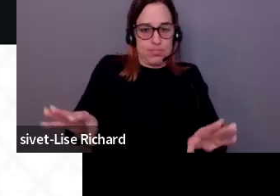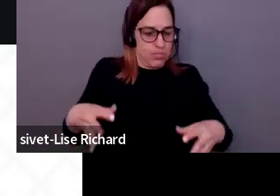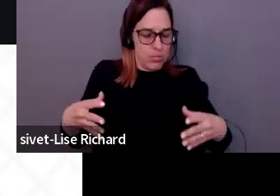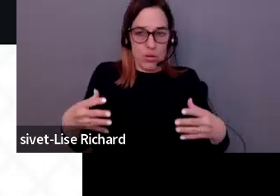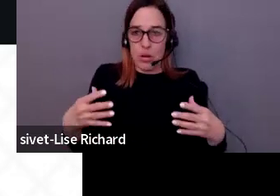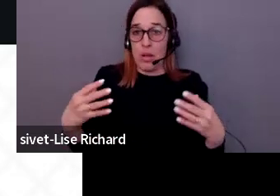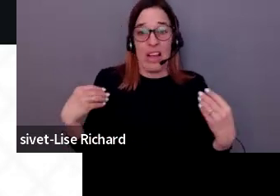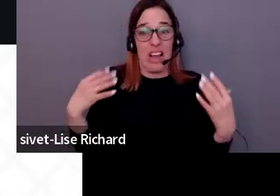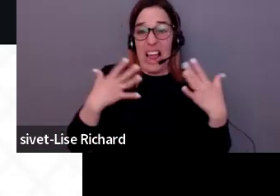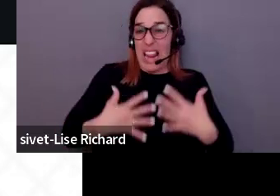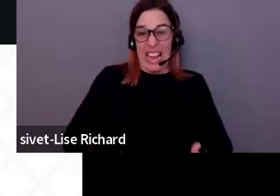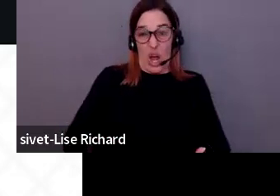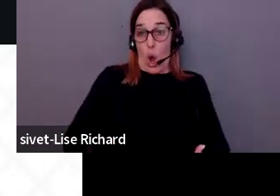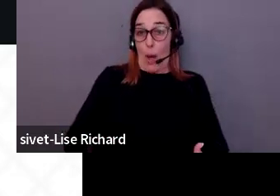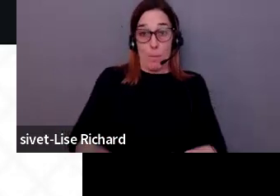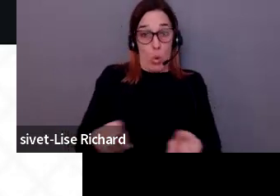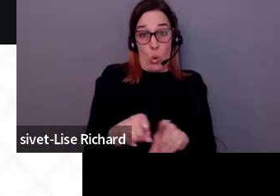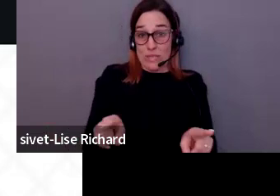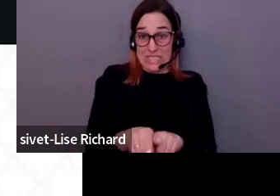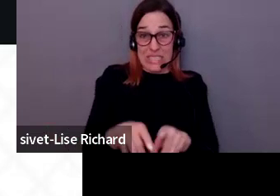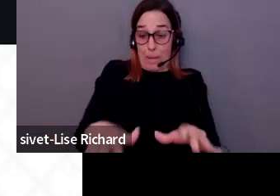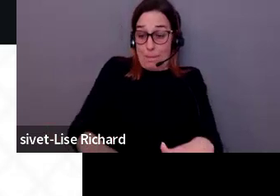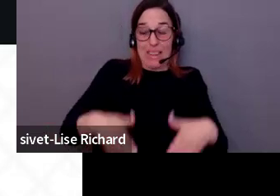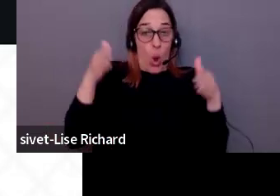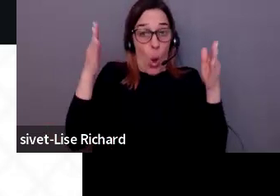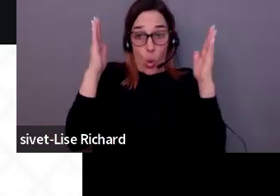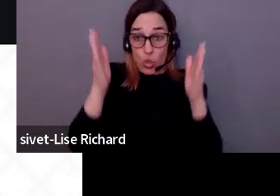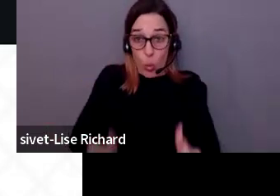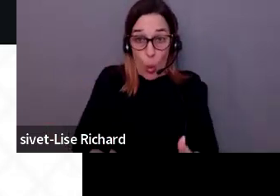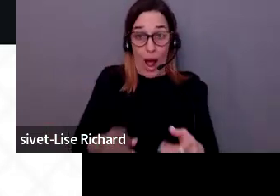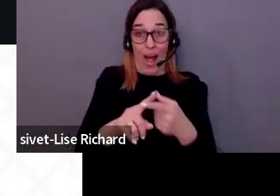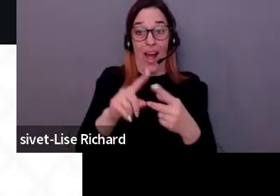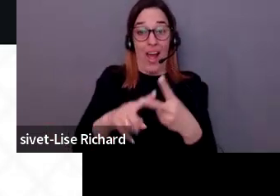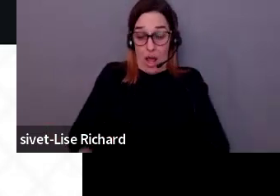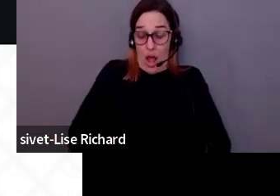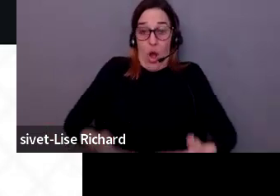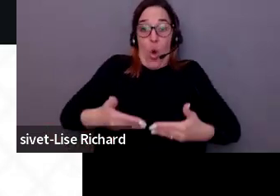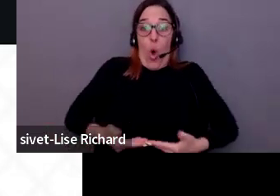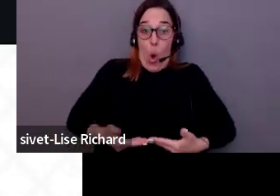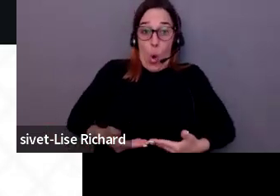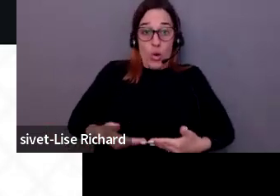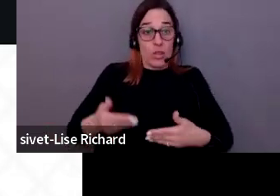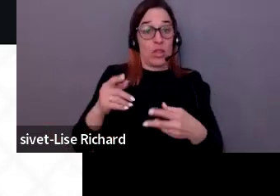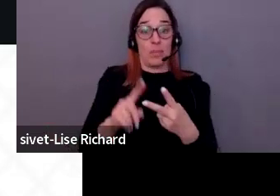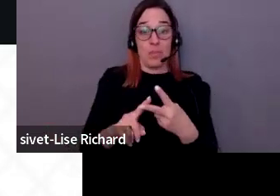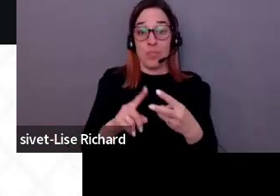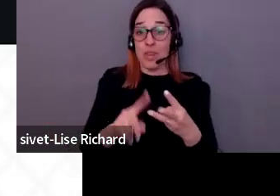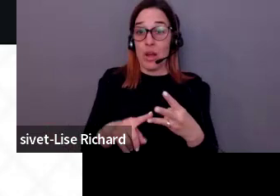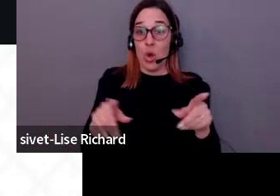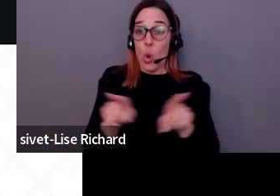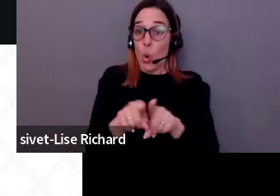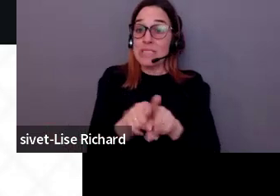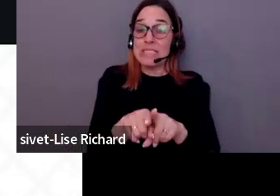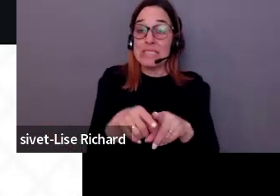plissé. Les robes cintrées, pantalons droits, des pantalons taille haute, des manteaux